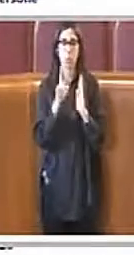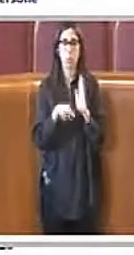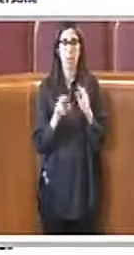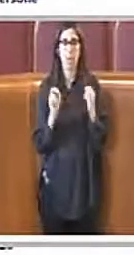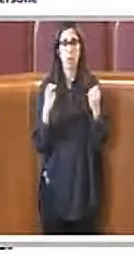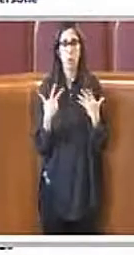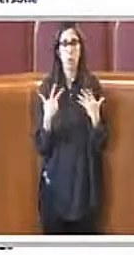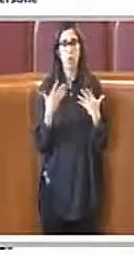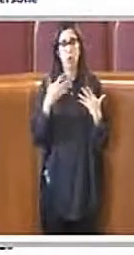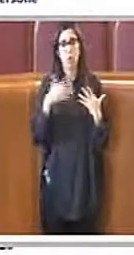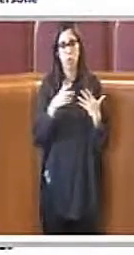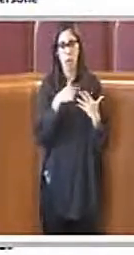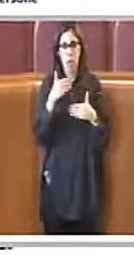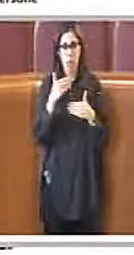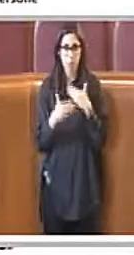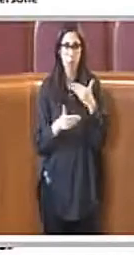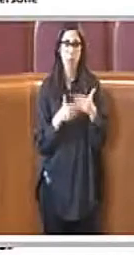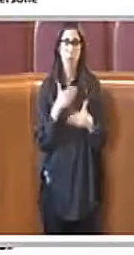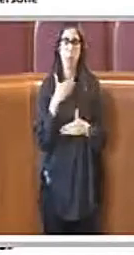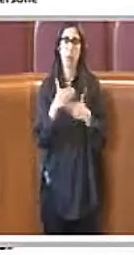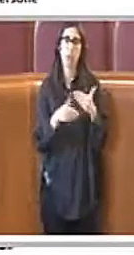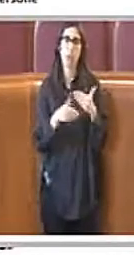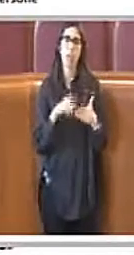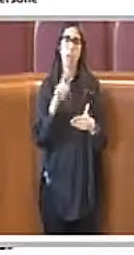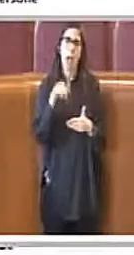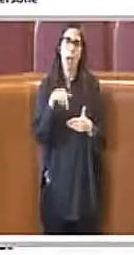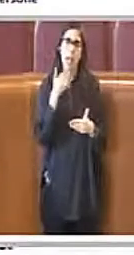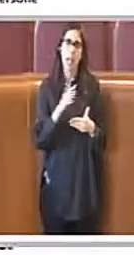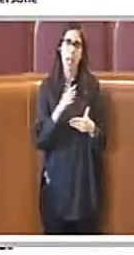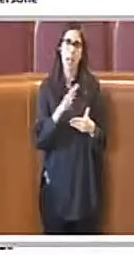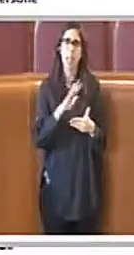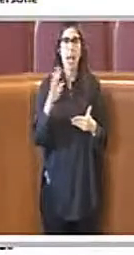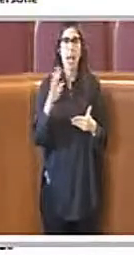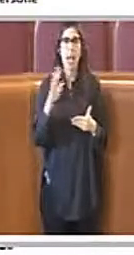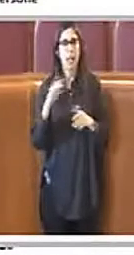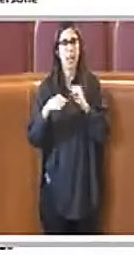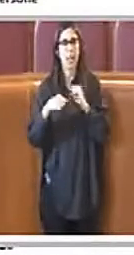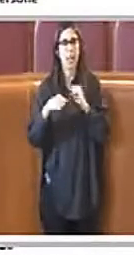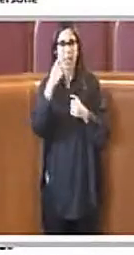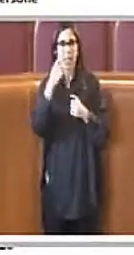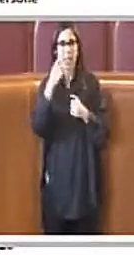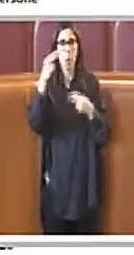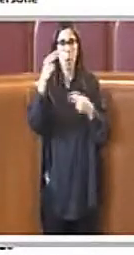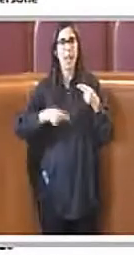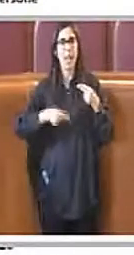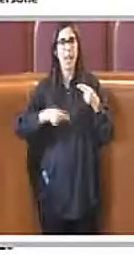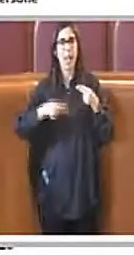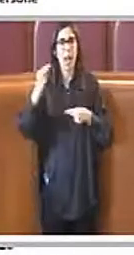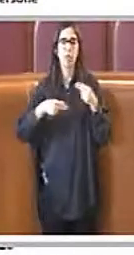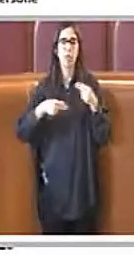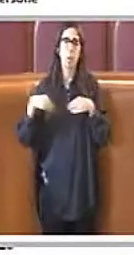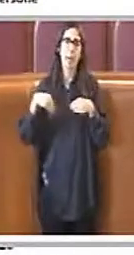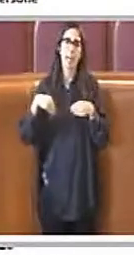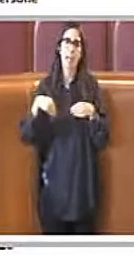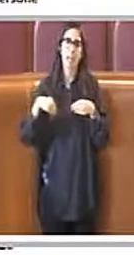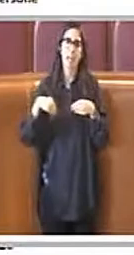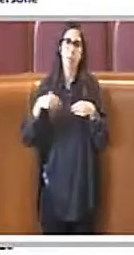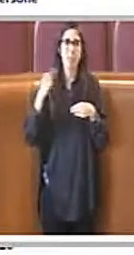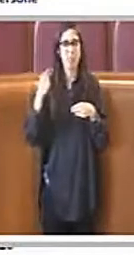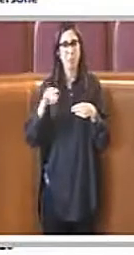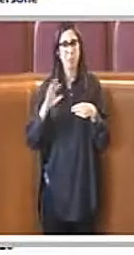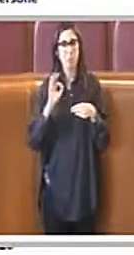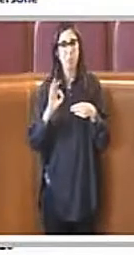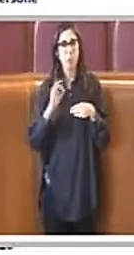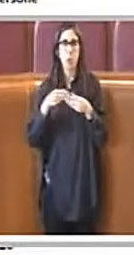abbiamo proseguito anche con altre attività come il bilancio partecipativo, in quel caso parliamo di uno strumento di